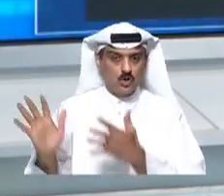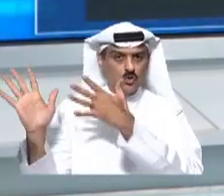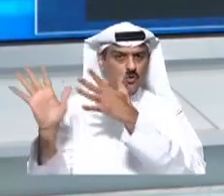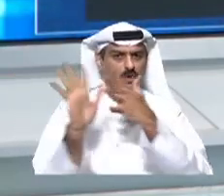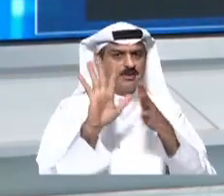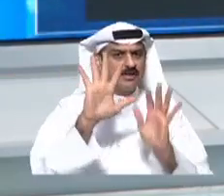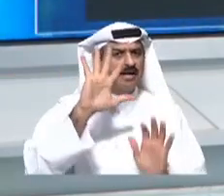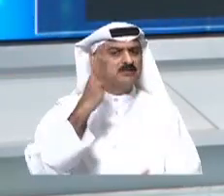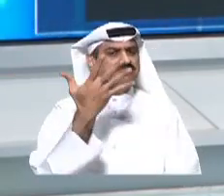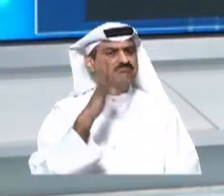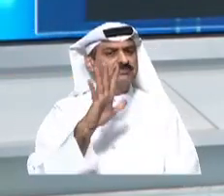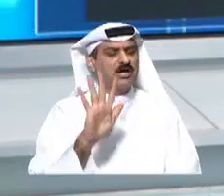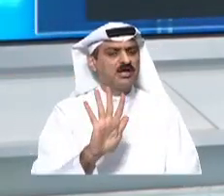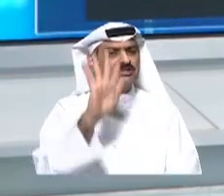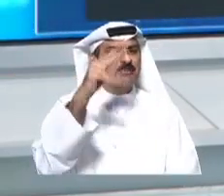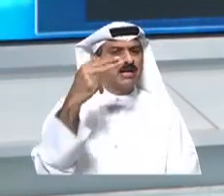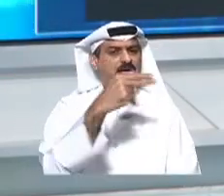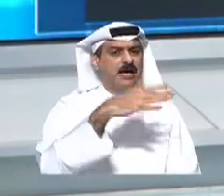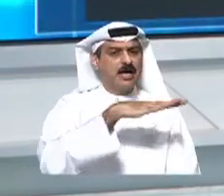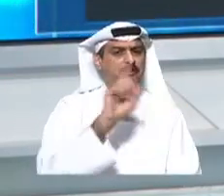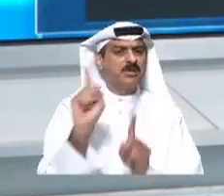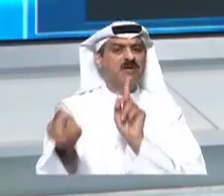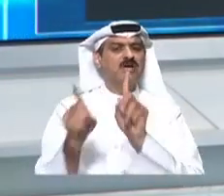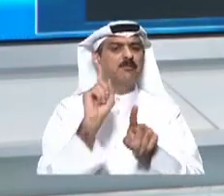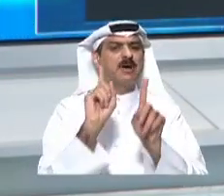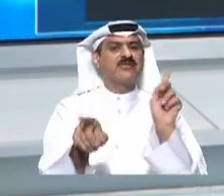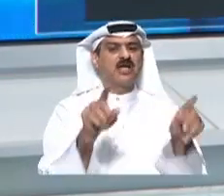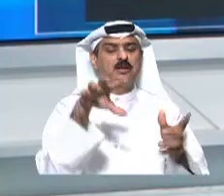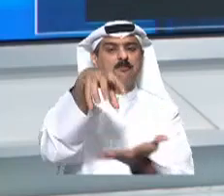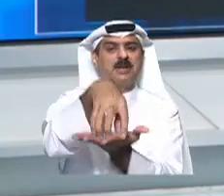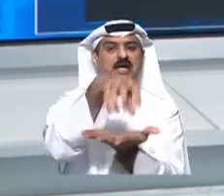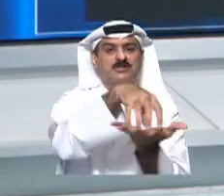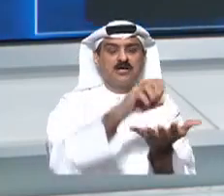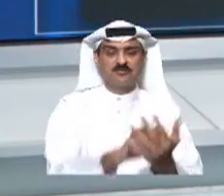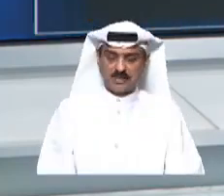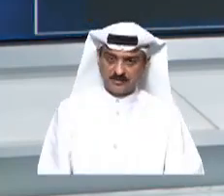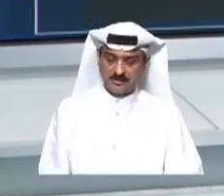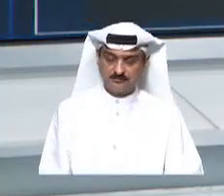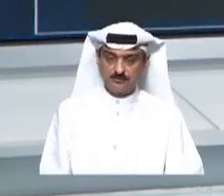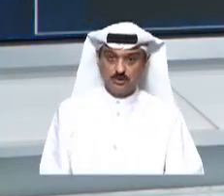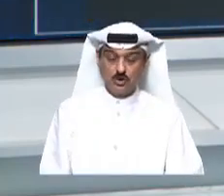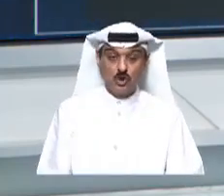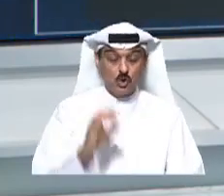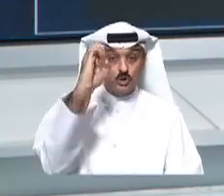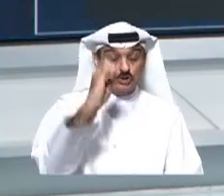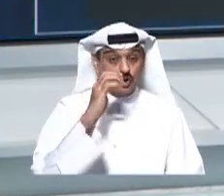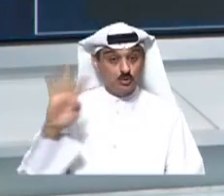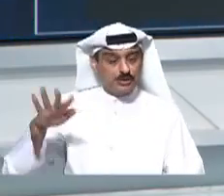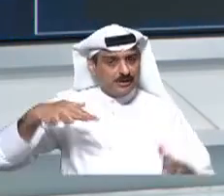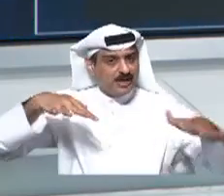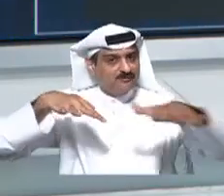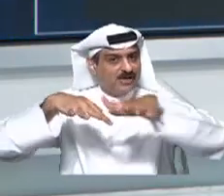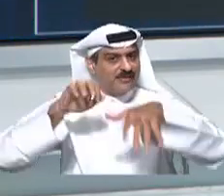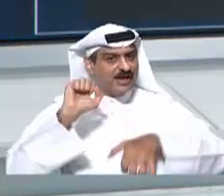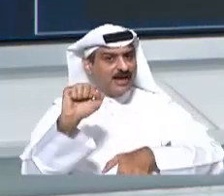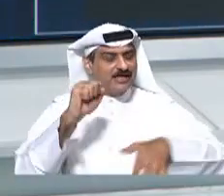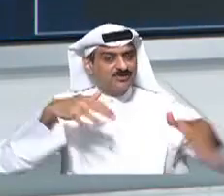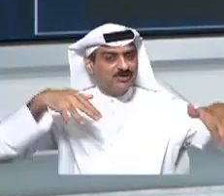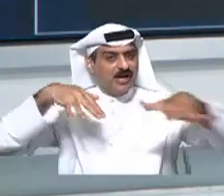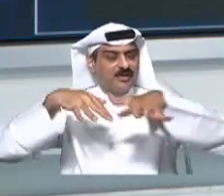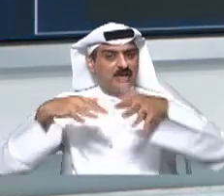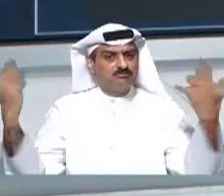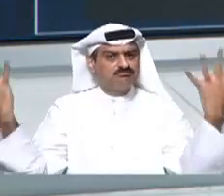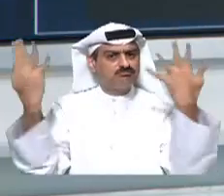تكون شمالية غربية على معظم مناطق دولة الكويت والجنوبية الشرقية على السواحل وداخل البحر. وأيضا فرص تشكل